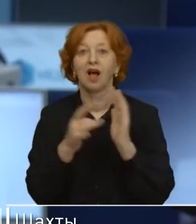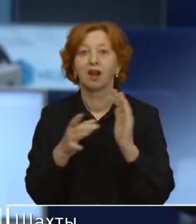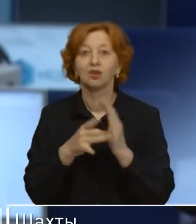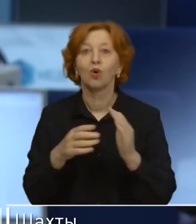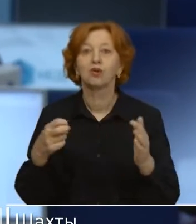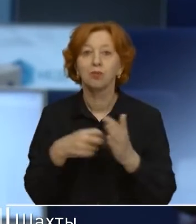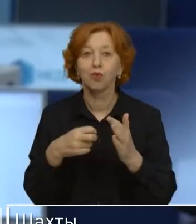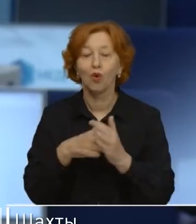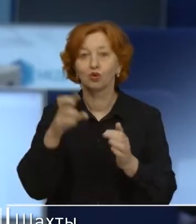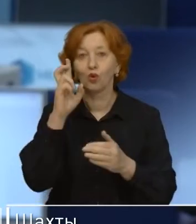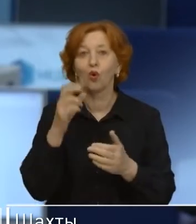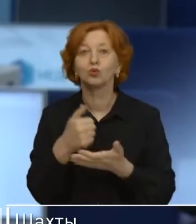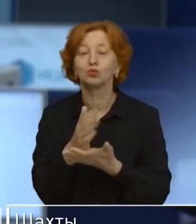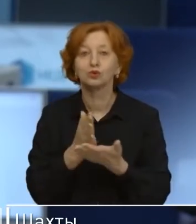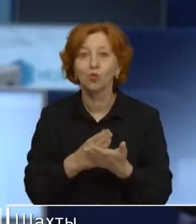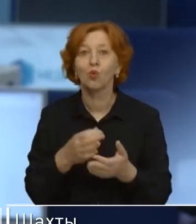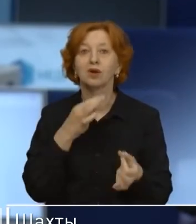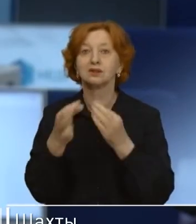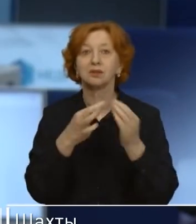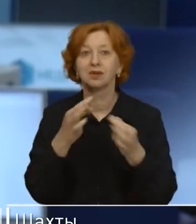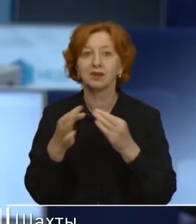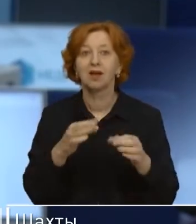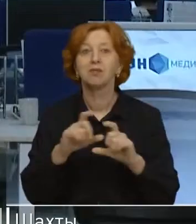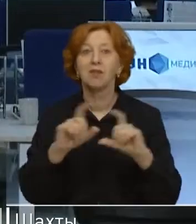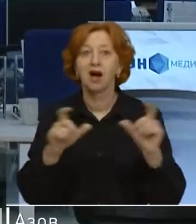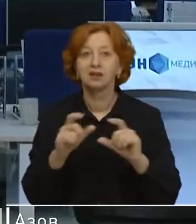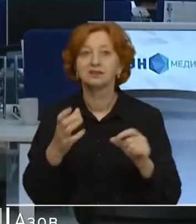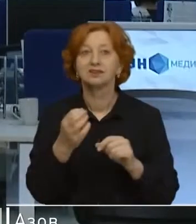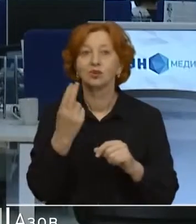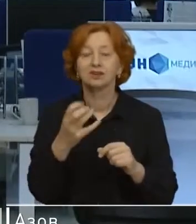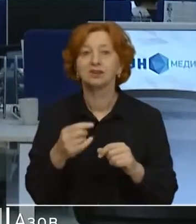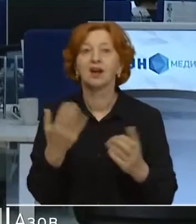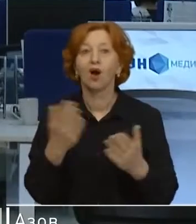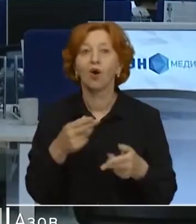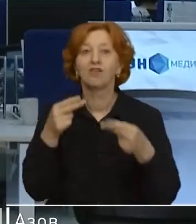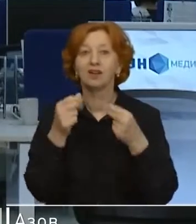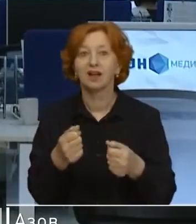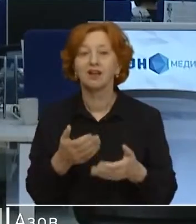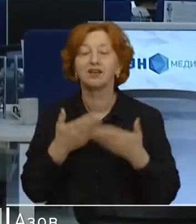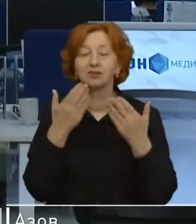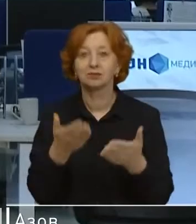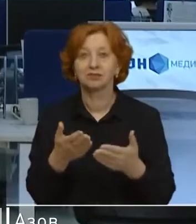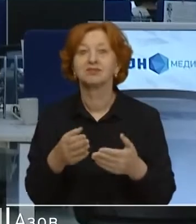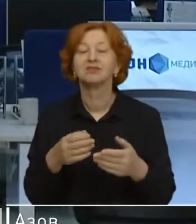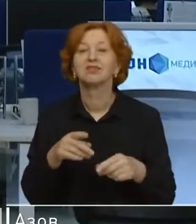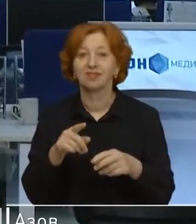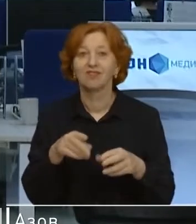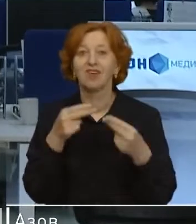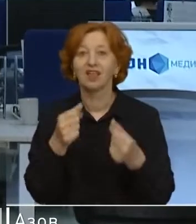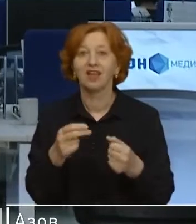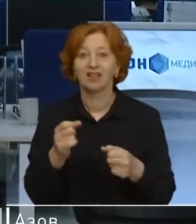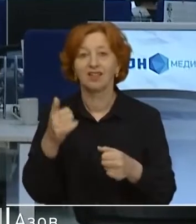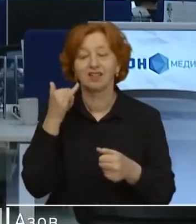почта, госуслуги, онлайн-семинары, магазины, социальные сети. Какое влияние оказывает на нас виртуальный мир? И как не